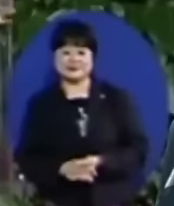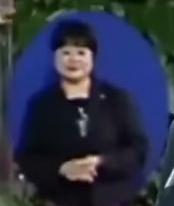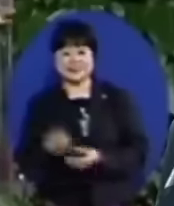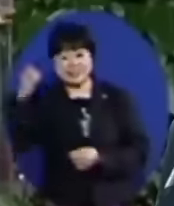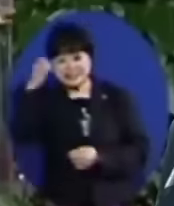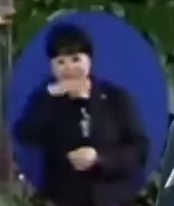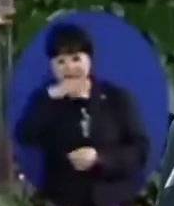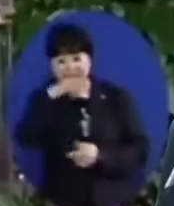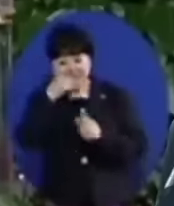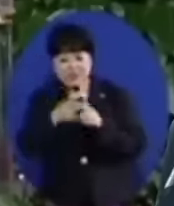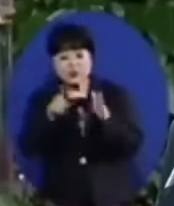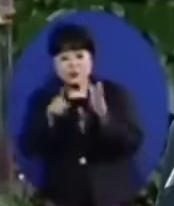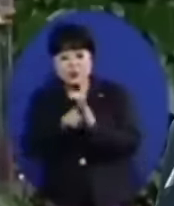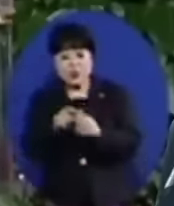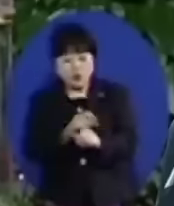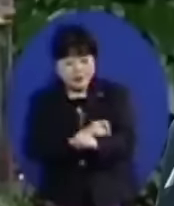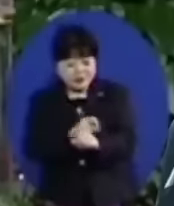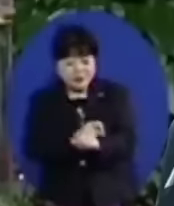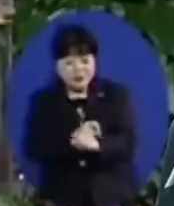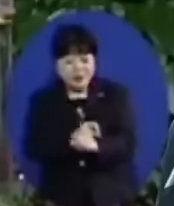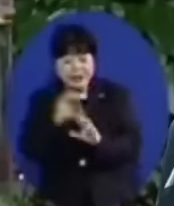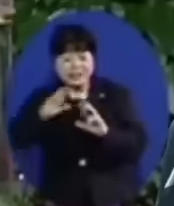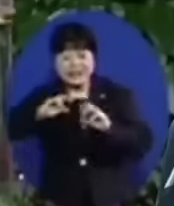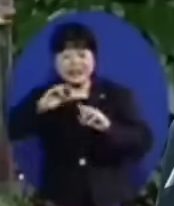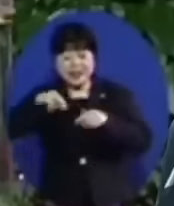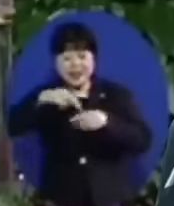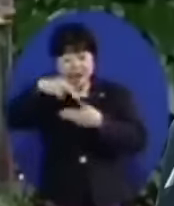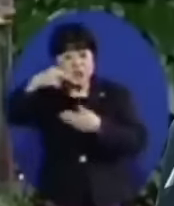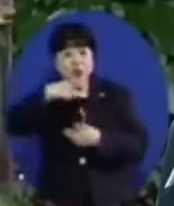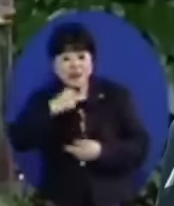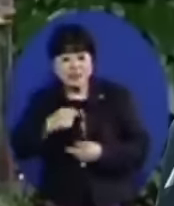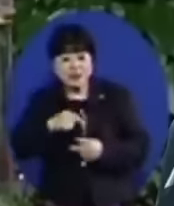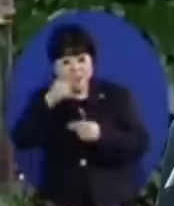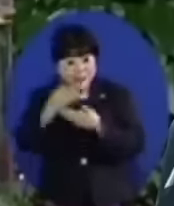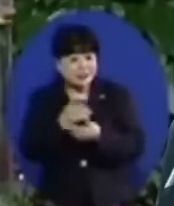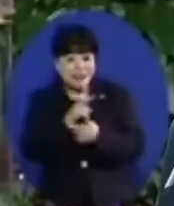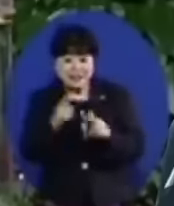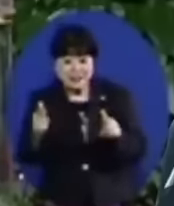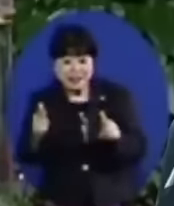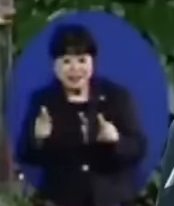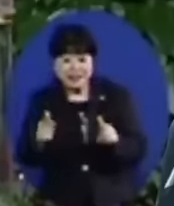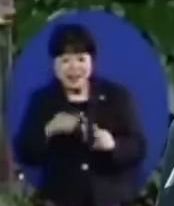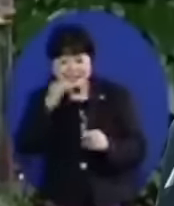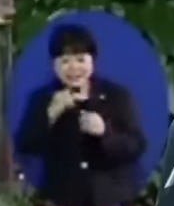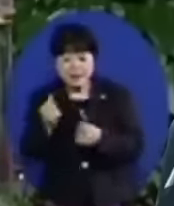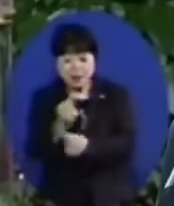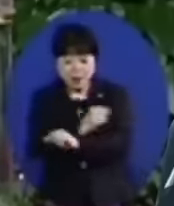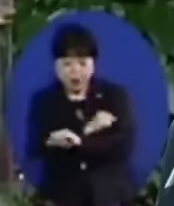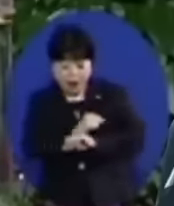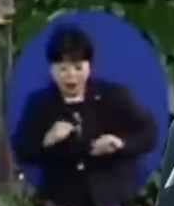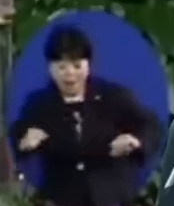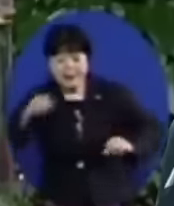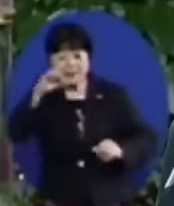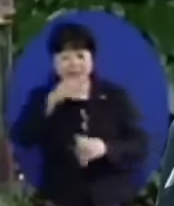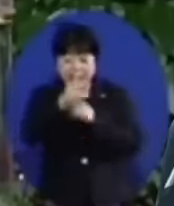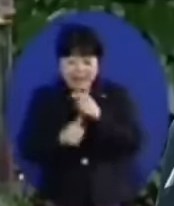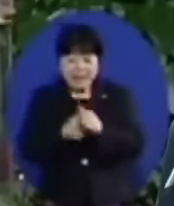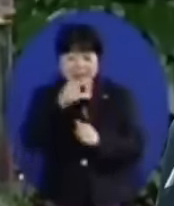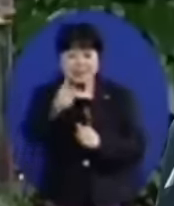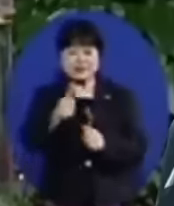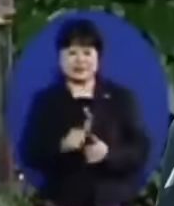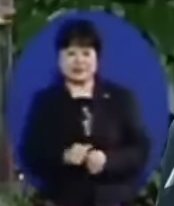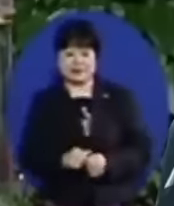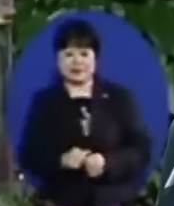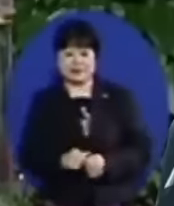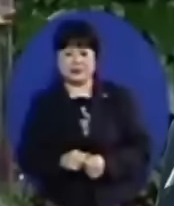그냥 예수 믿고 특거리로 천당 가기 위해서 구원받은 것은 아닌 것입니다. 이스라엘 백성이 광야에서 하나님의 지도를 받아서